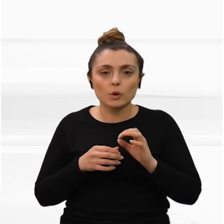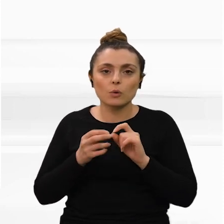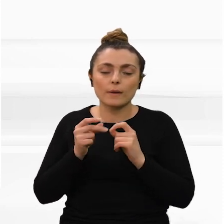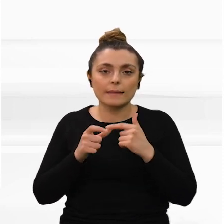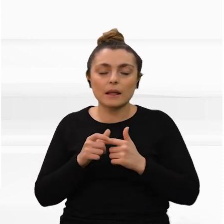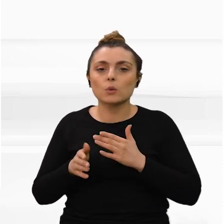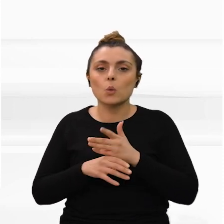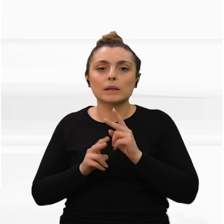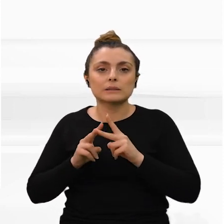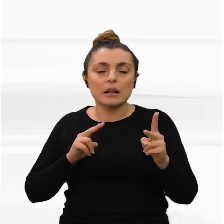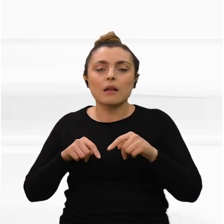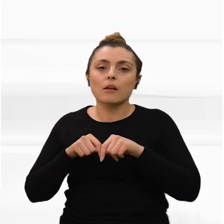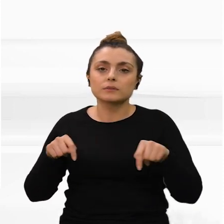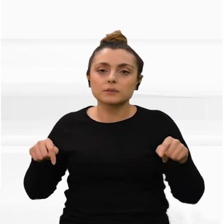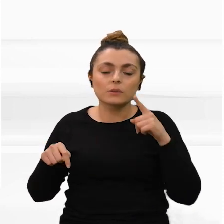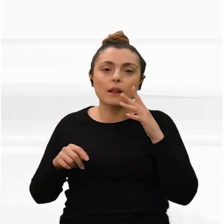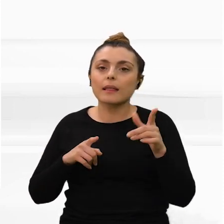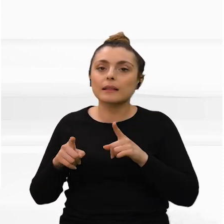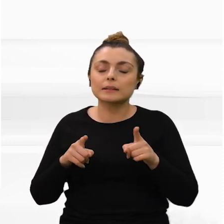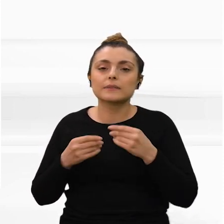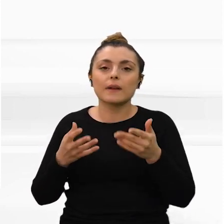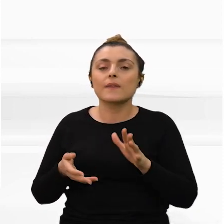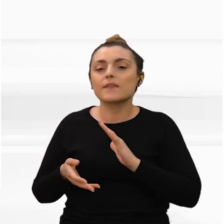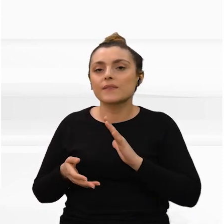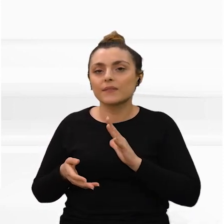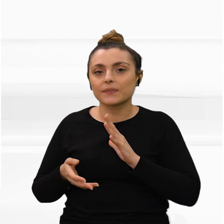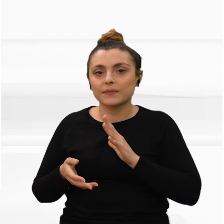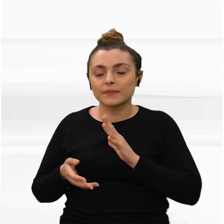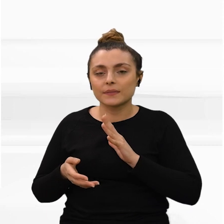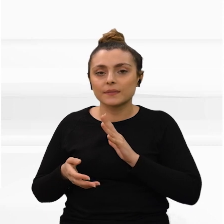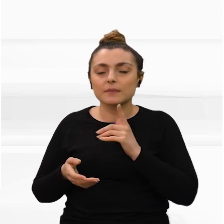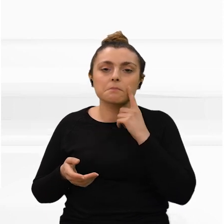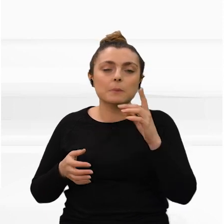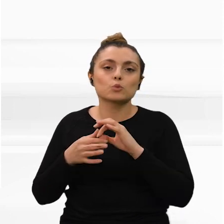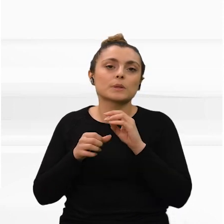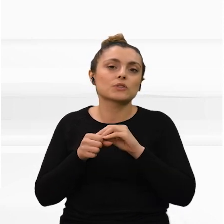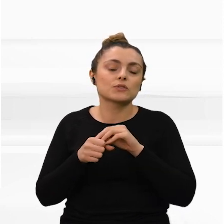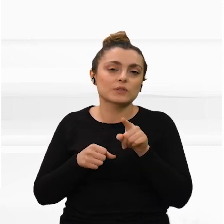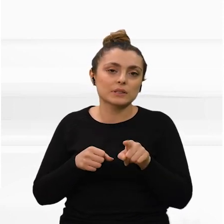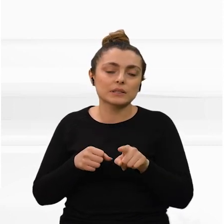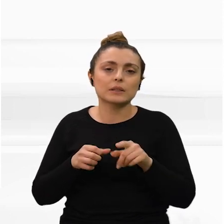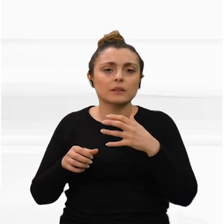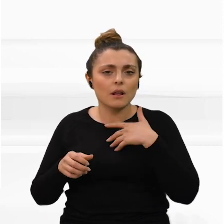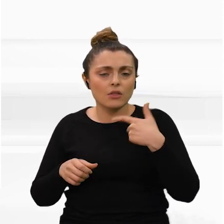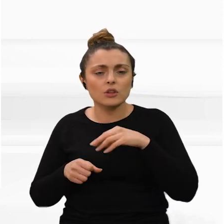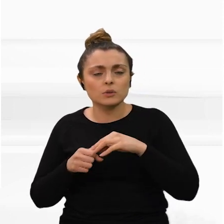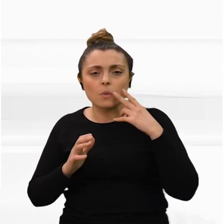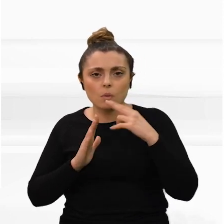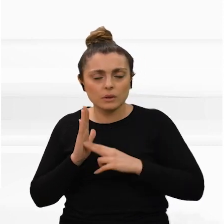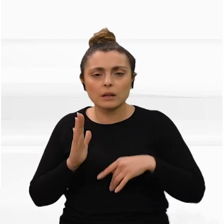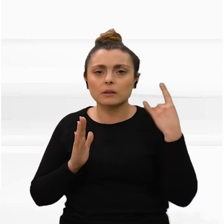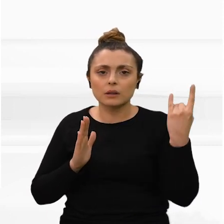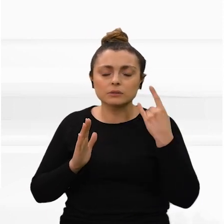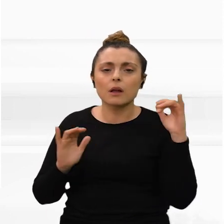cümledeki ögelerin doğru sıralanışı aşağıdakilerden hangisinde verilmiştir bakalım cümlemize sırf kendi için